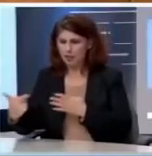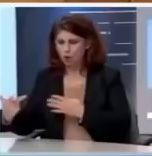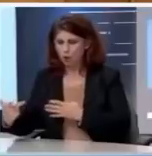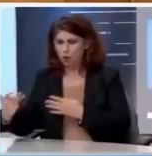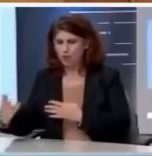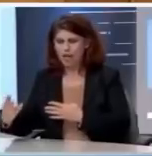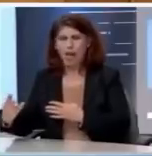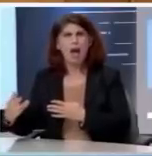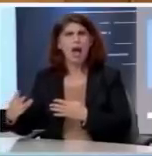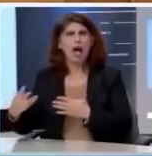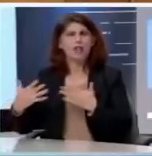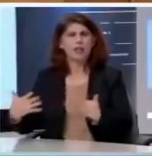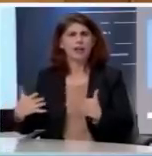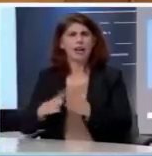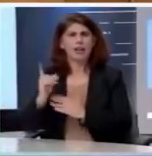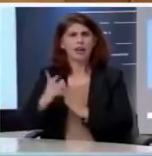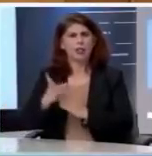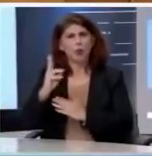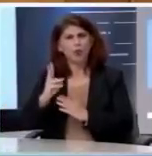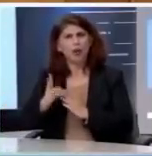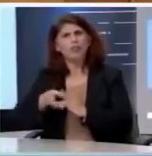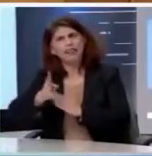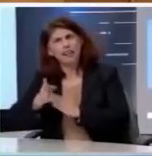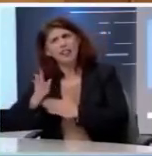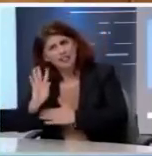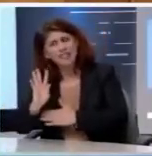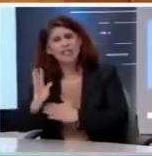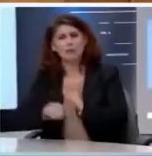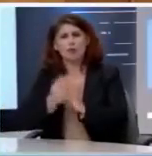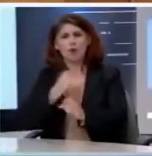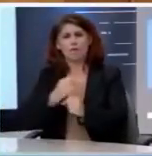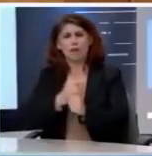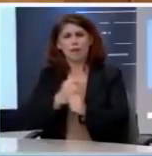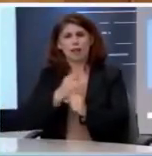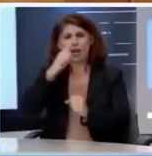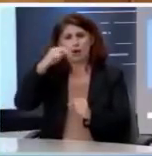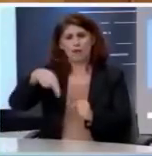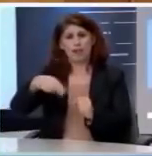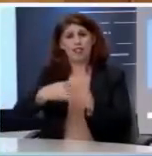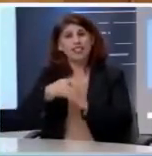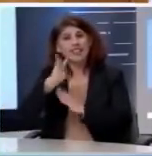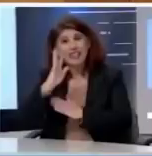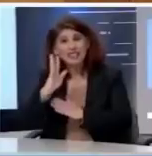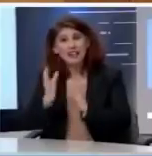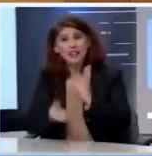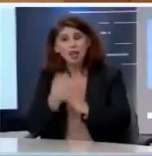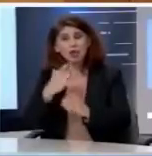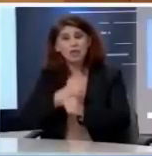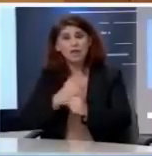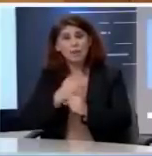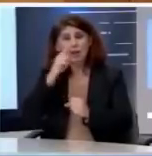8, 9, 10, 11, 12, 13, 14 νέα φάρμακα τη Νοβάρτη. 14!